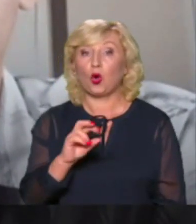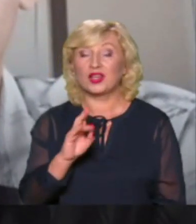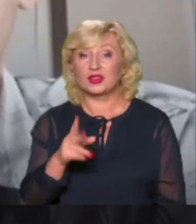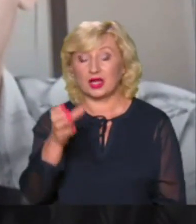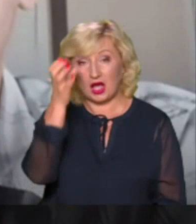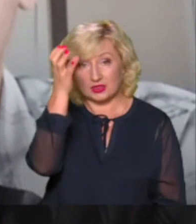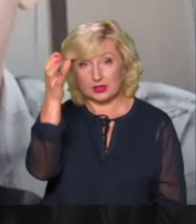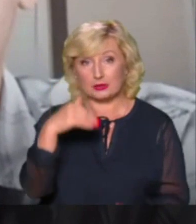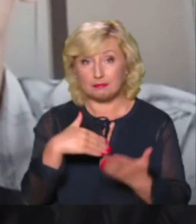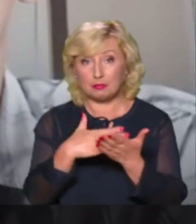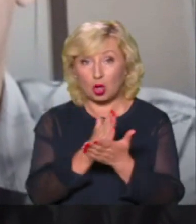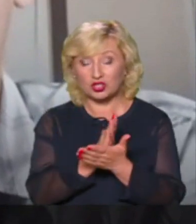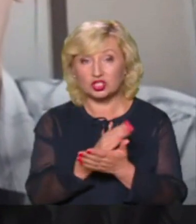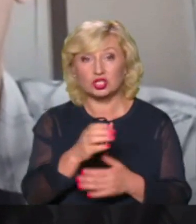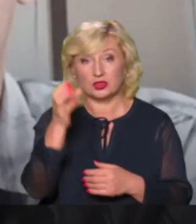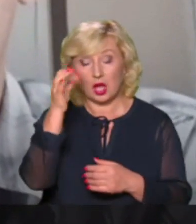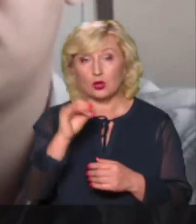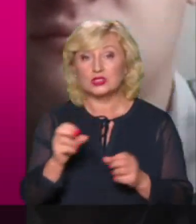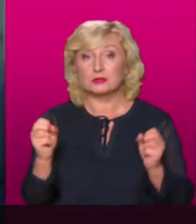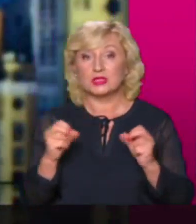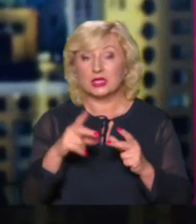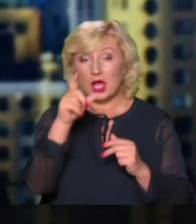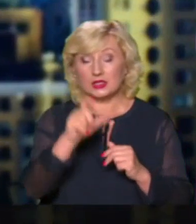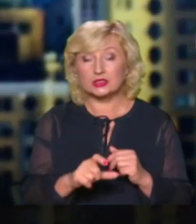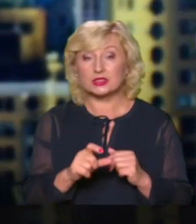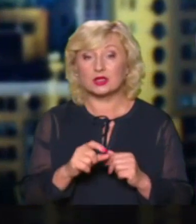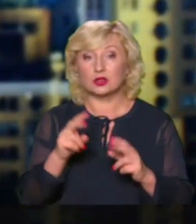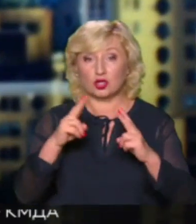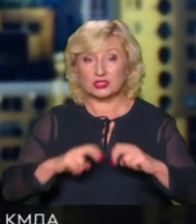кандидат політичних наук і спеціаліст Центру досліджень Африки. Дякую вам.